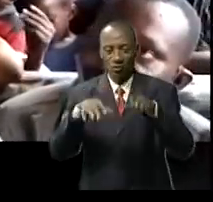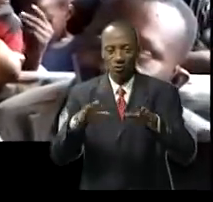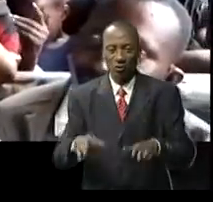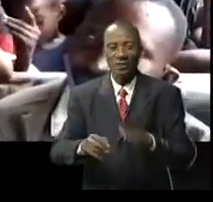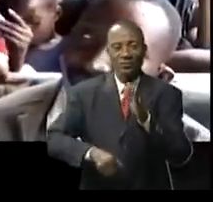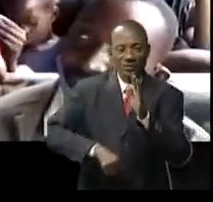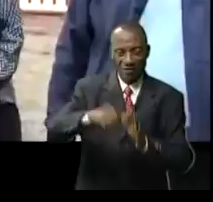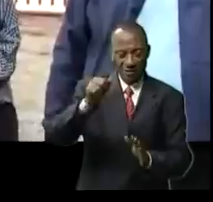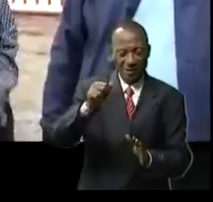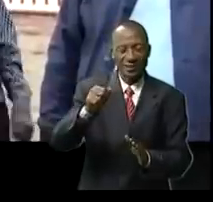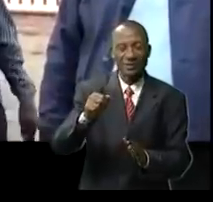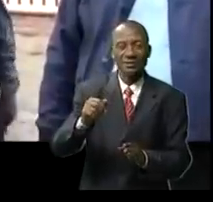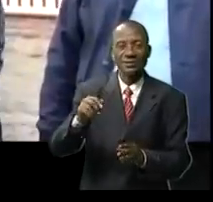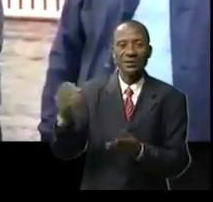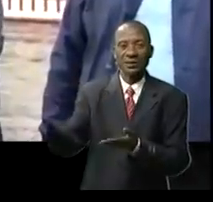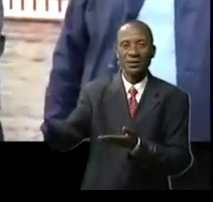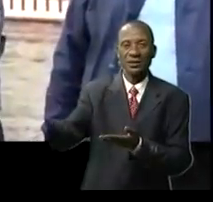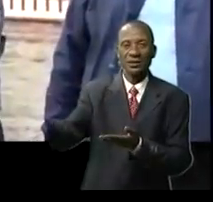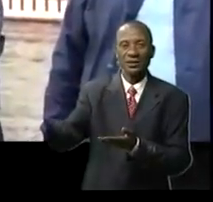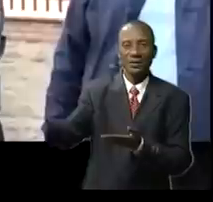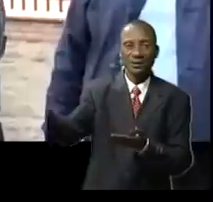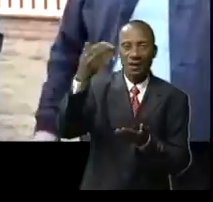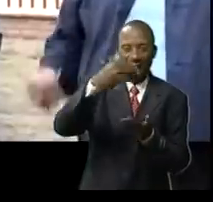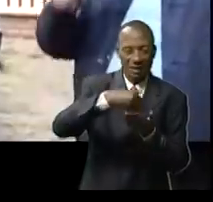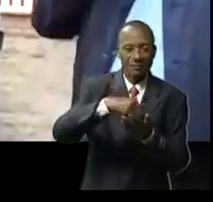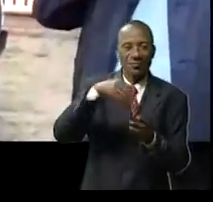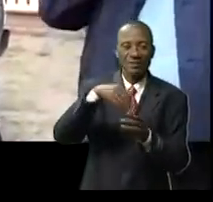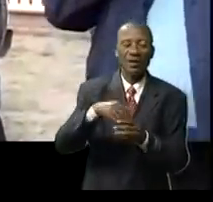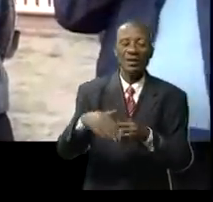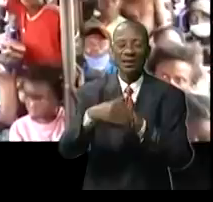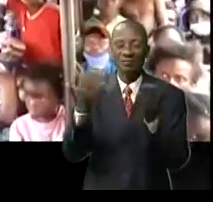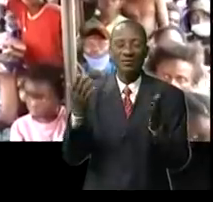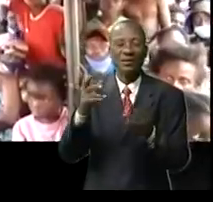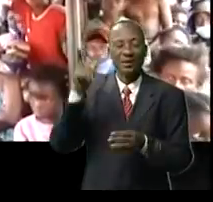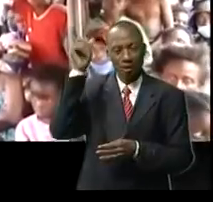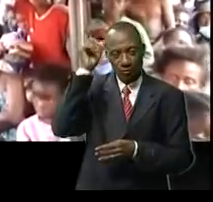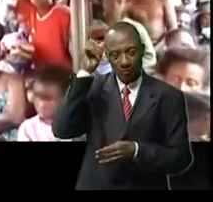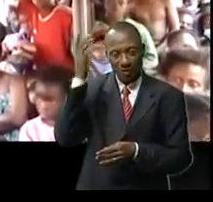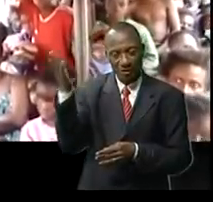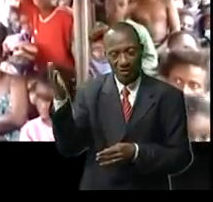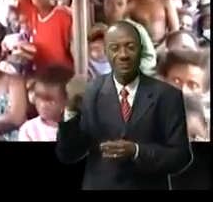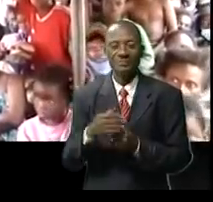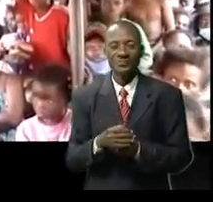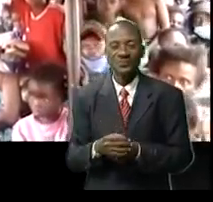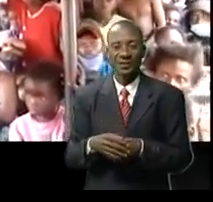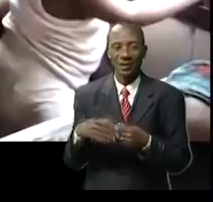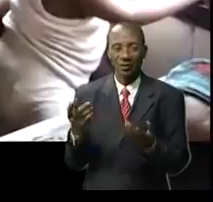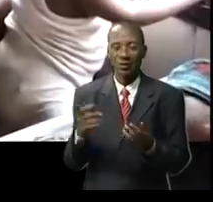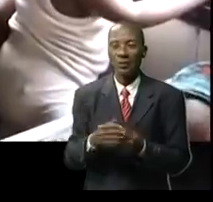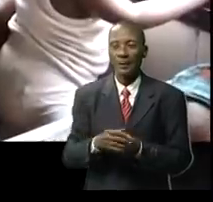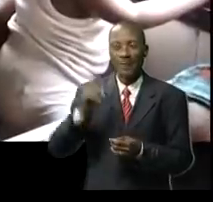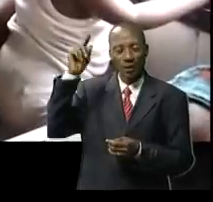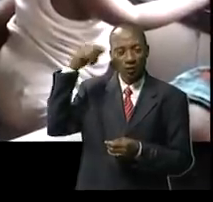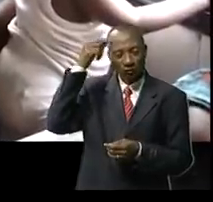dimanche 5 septembre. Le ministre-provincial de l'Intérieur, intérimaire Christian Momat, leur a souhaité un bon retour dans leur pays,